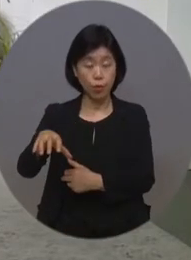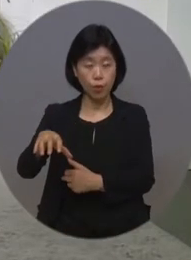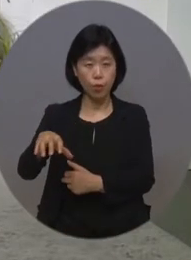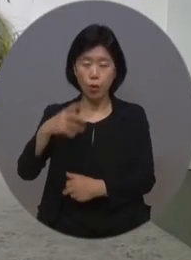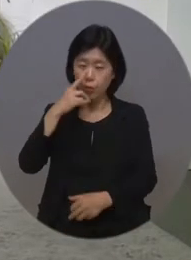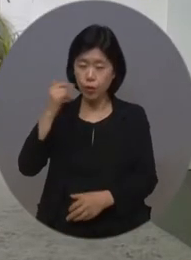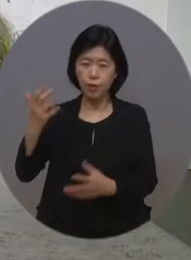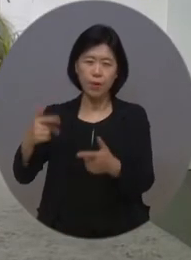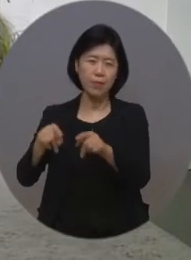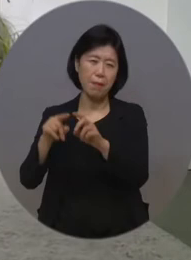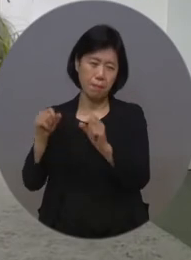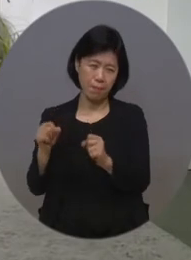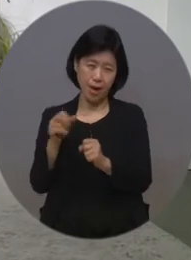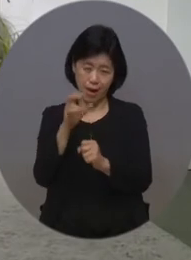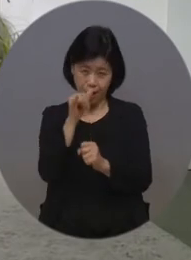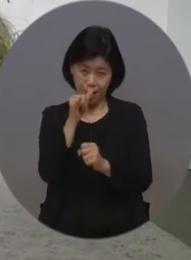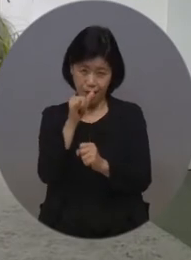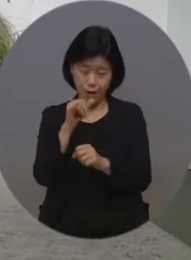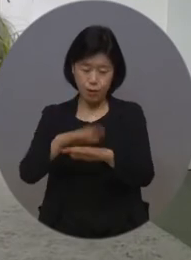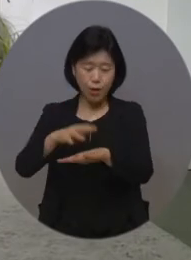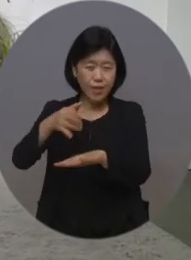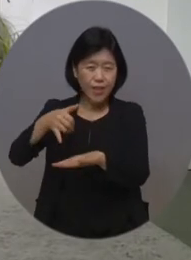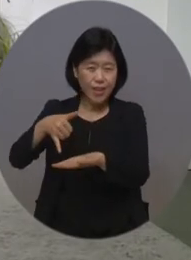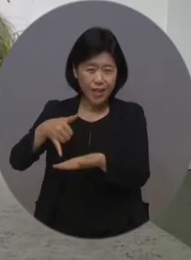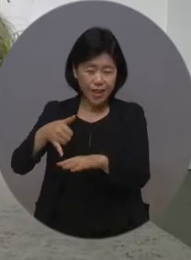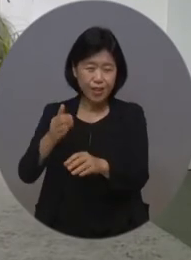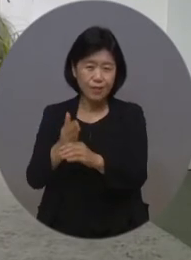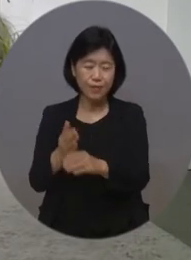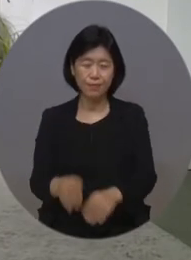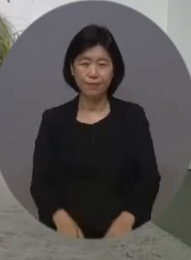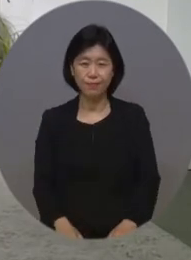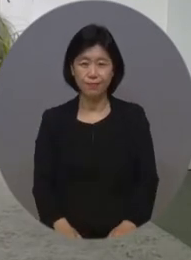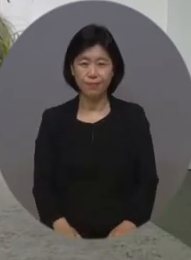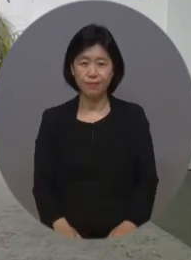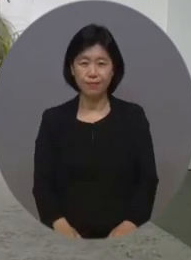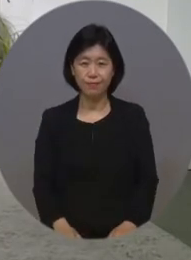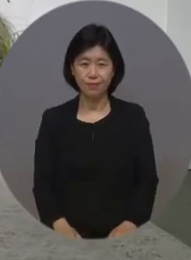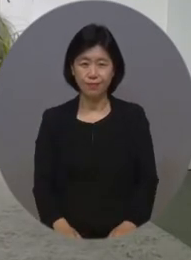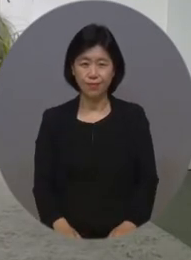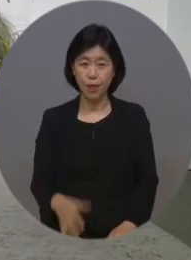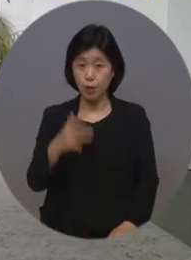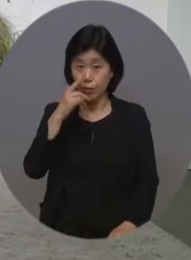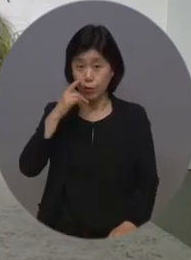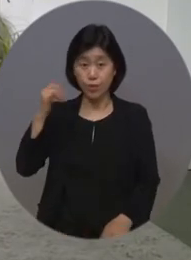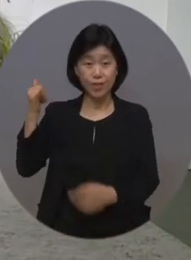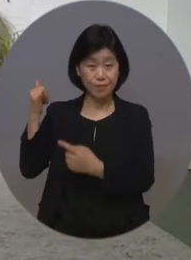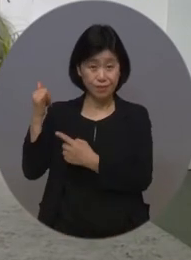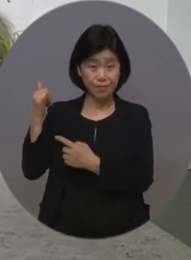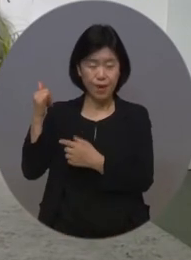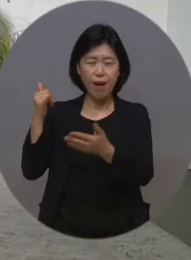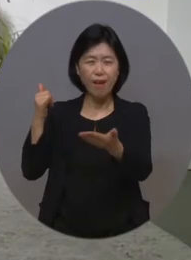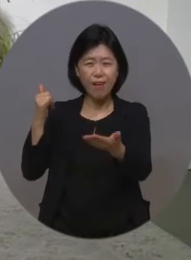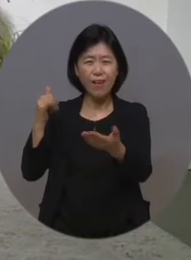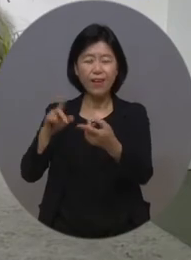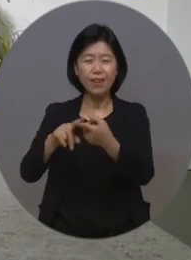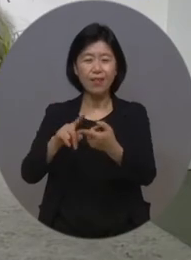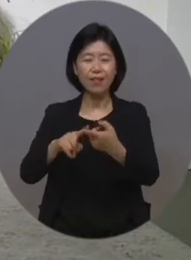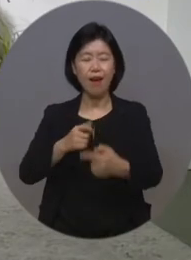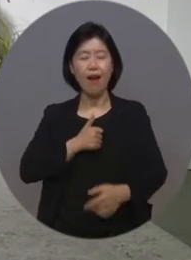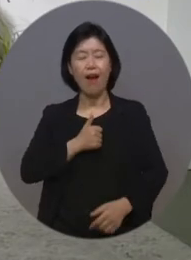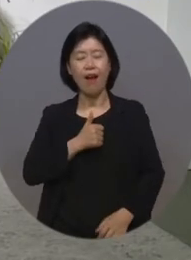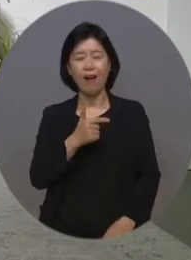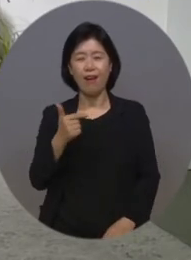농사 지으면서 살고 계시나요 부모님이 원인 응시 사이 우리 아들 좀 더 자부심을 갈거 같아요 부모님이